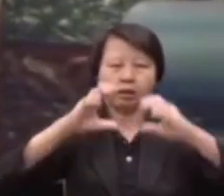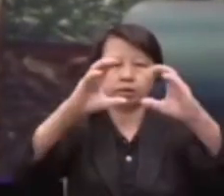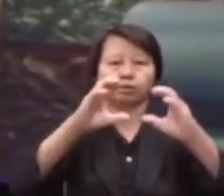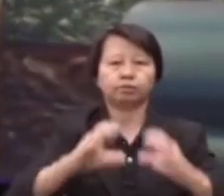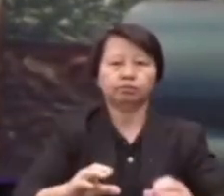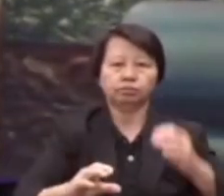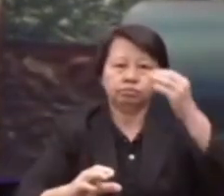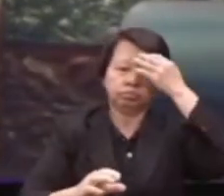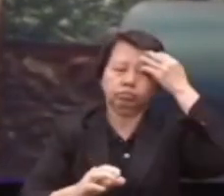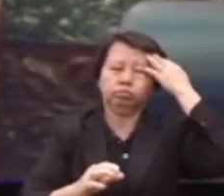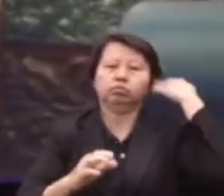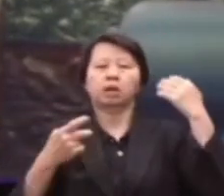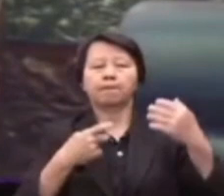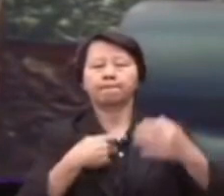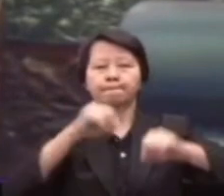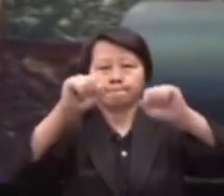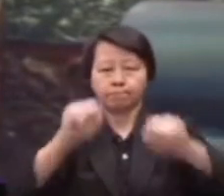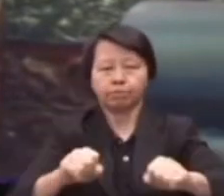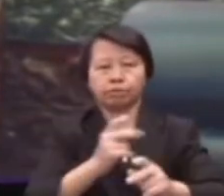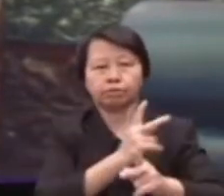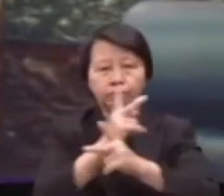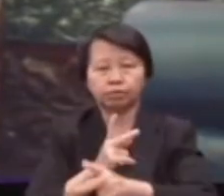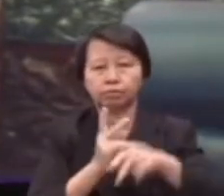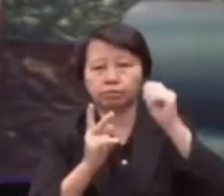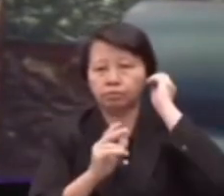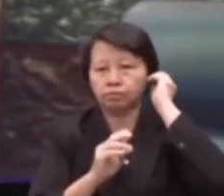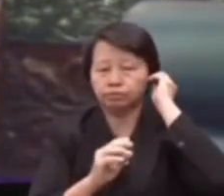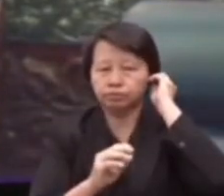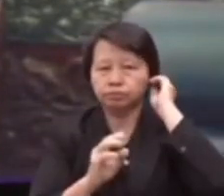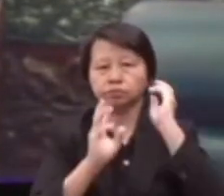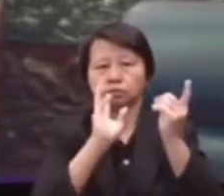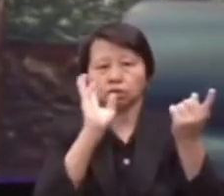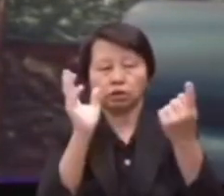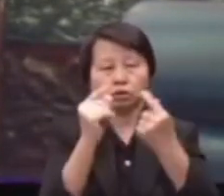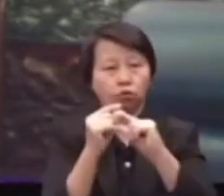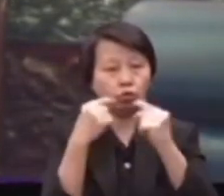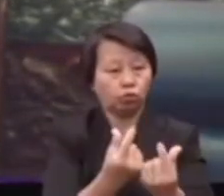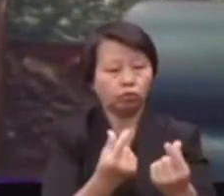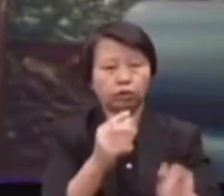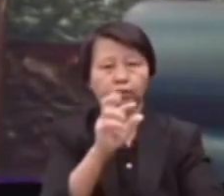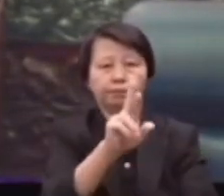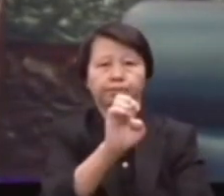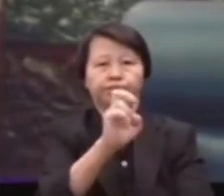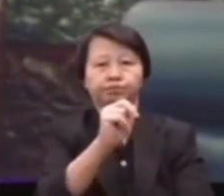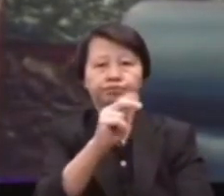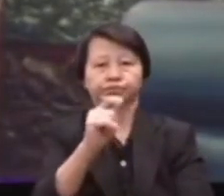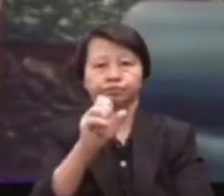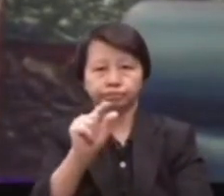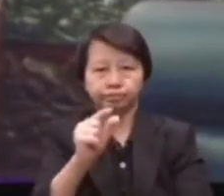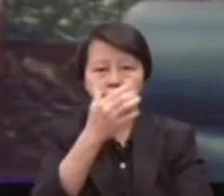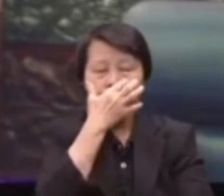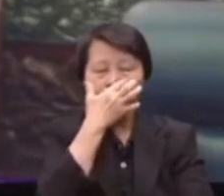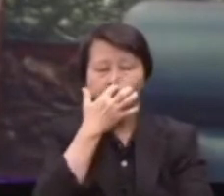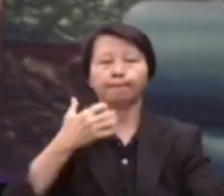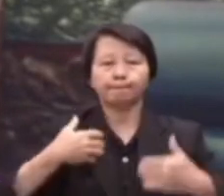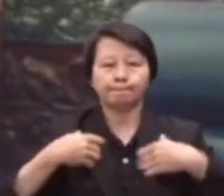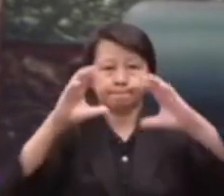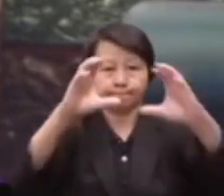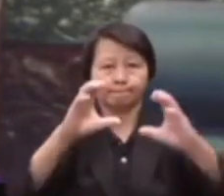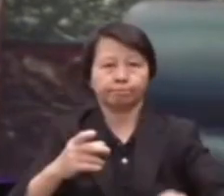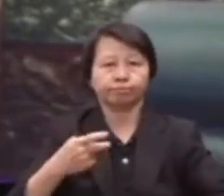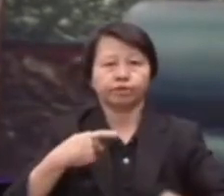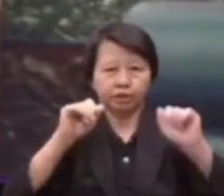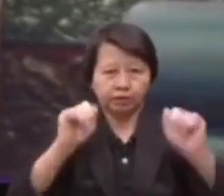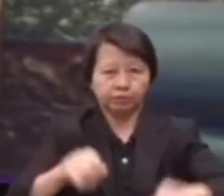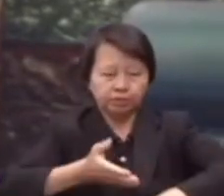yang kita boleh menjaga kebajikan kumpulan rentan seperti yang saya sebut tadi. Ada cara kita boleh